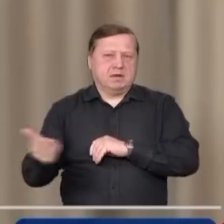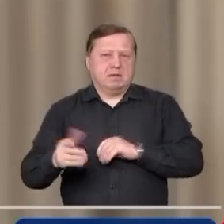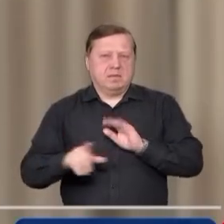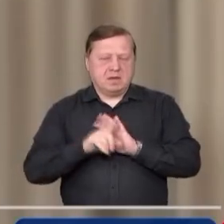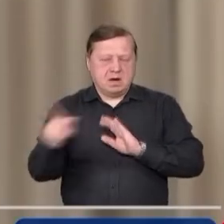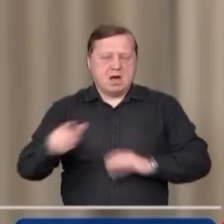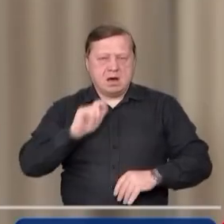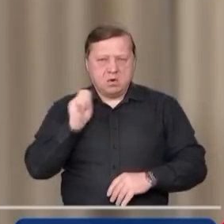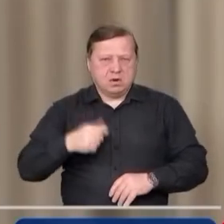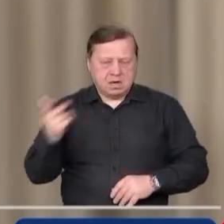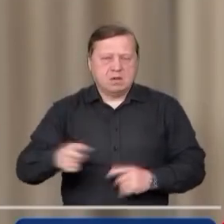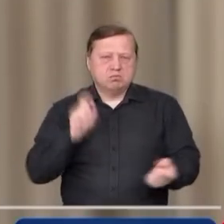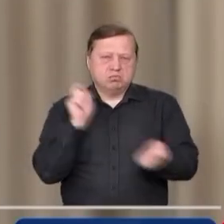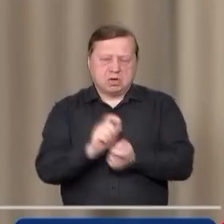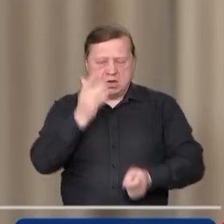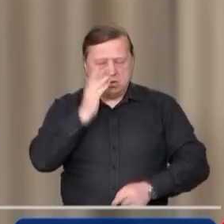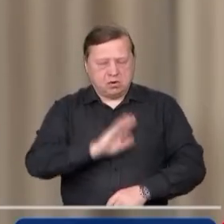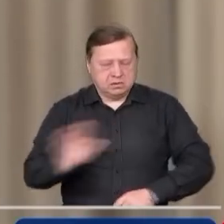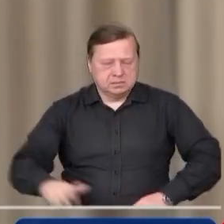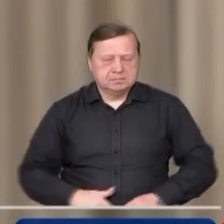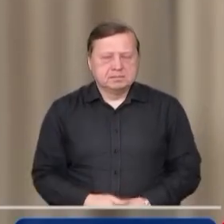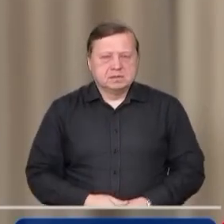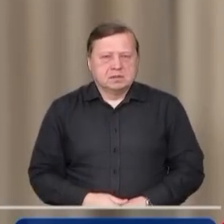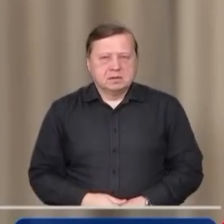walki Ukrainy przeciwko rosyjskiej agresji